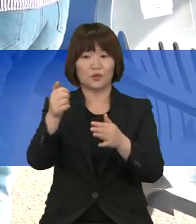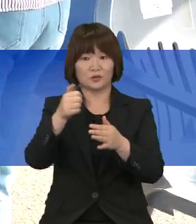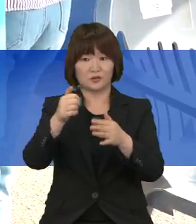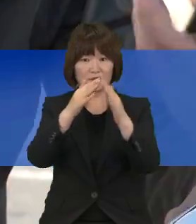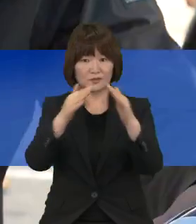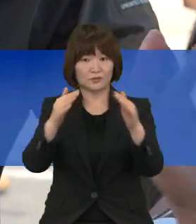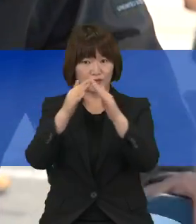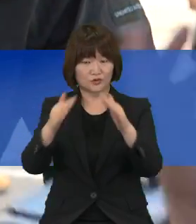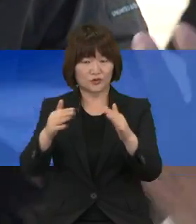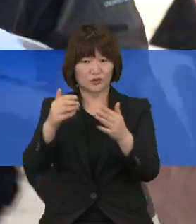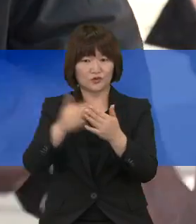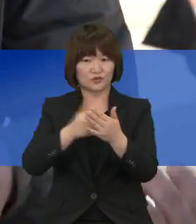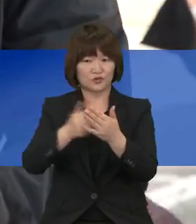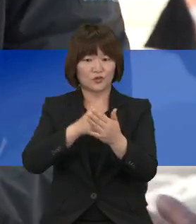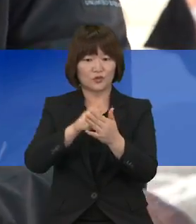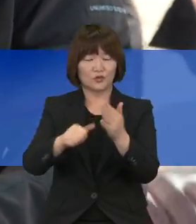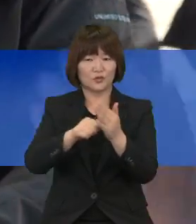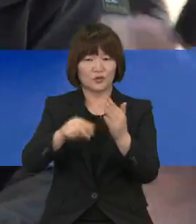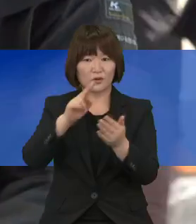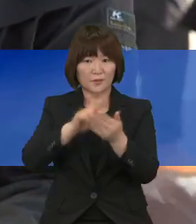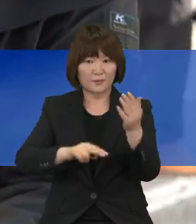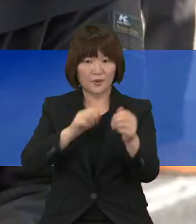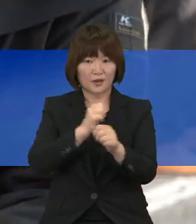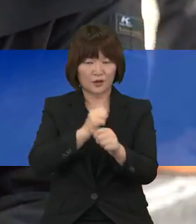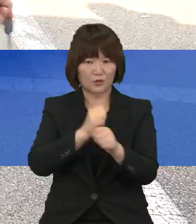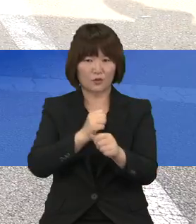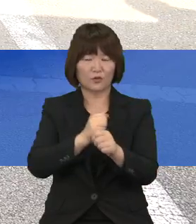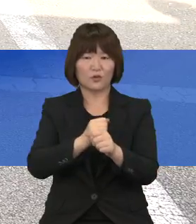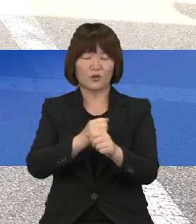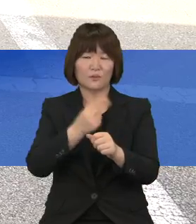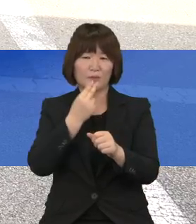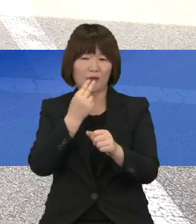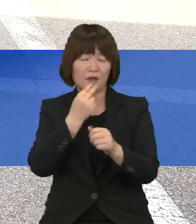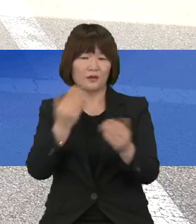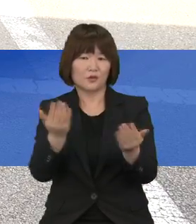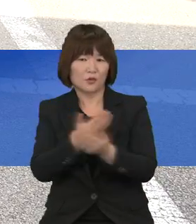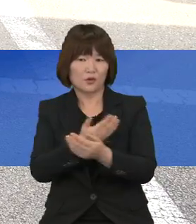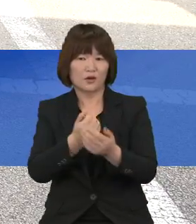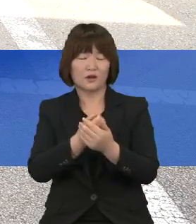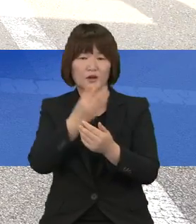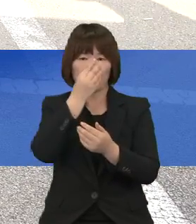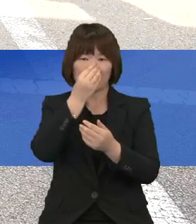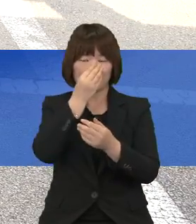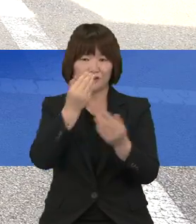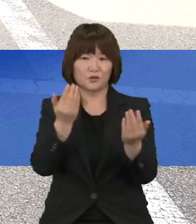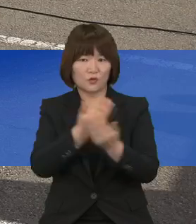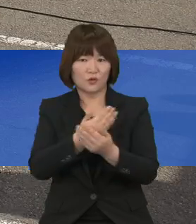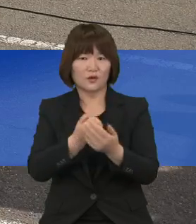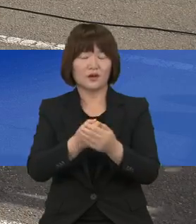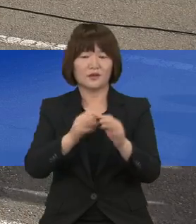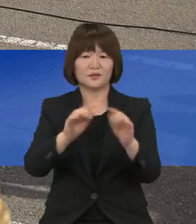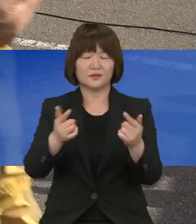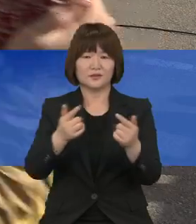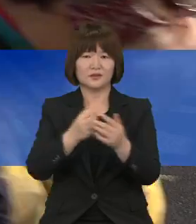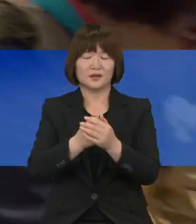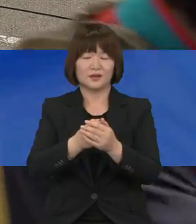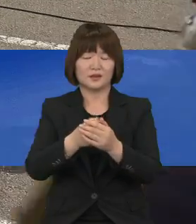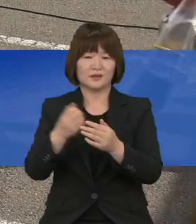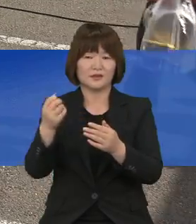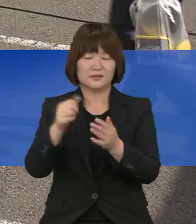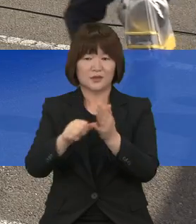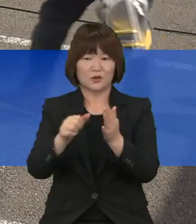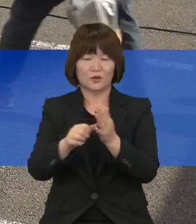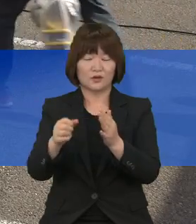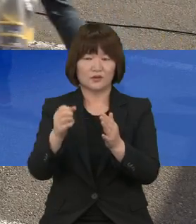중고 물품을 판매하고 폐건전지와 새 건전지 교환, 우유팩과 화장지 교환, 캔 압축기 체험과 같은